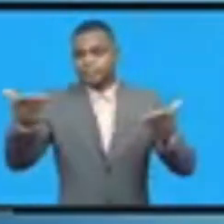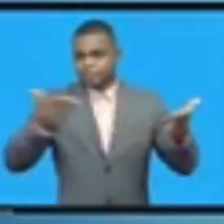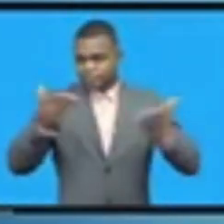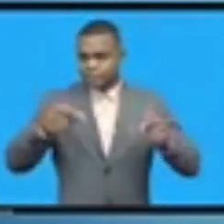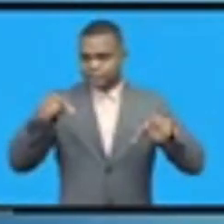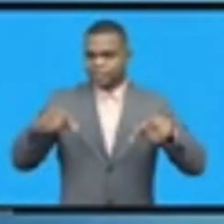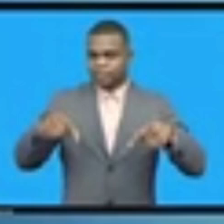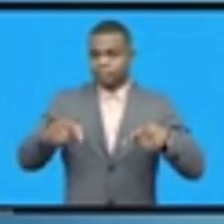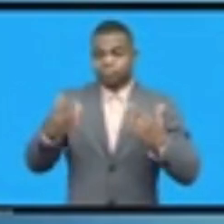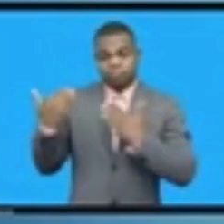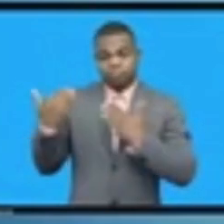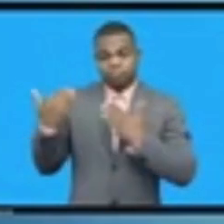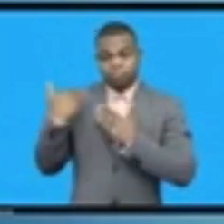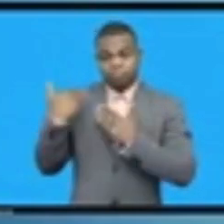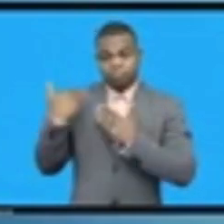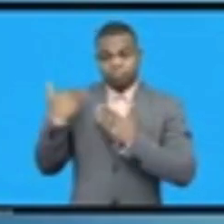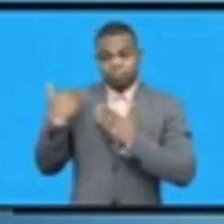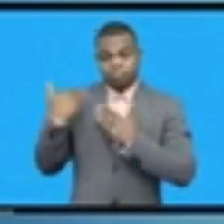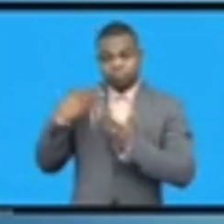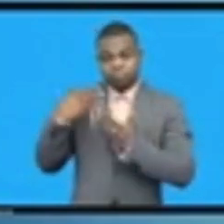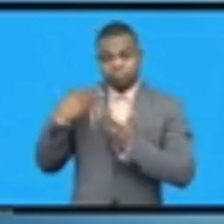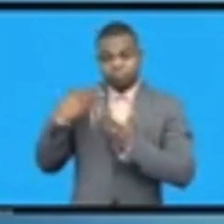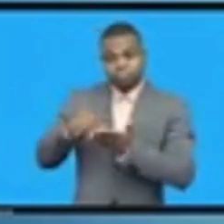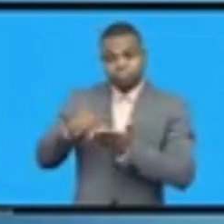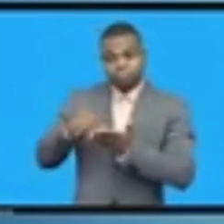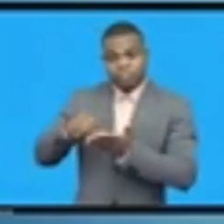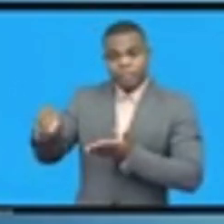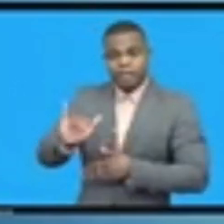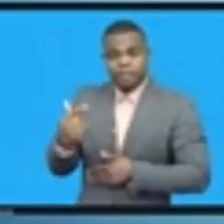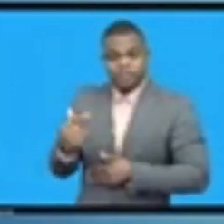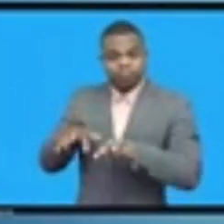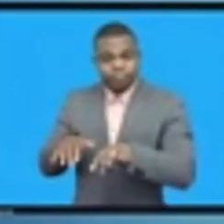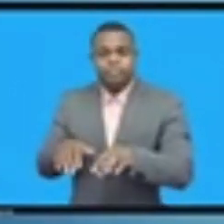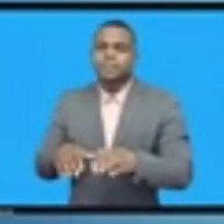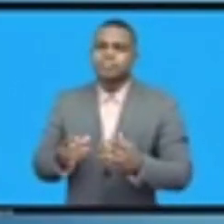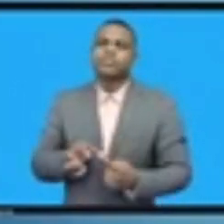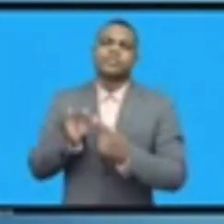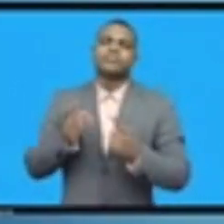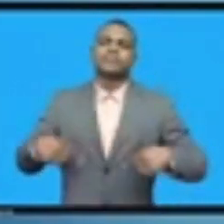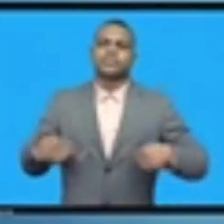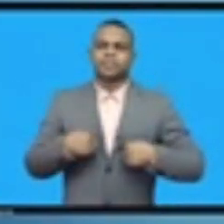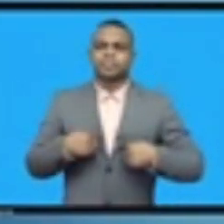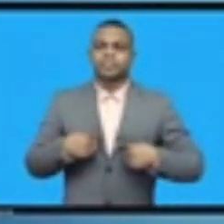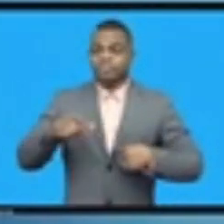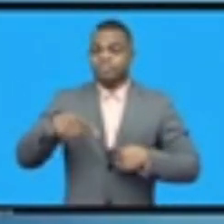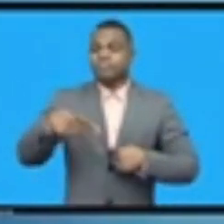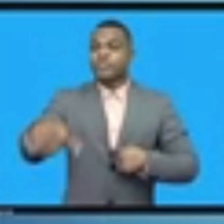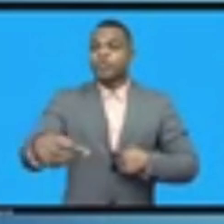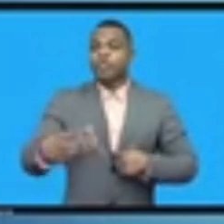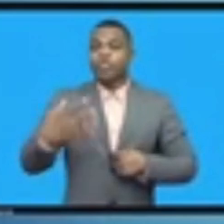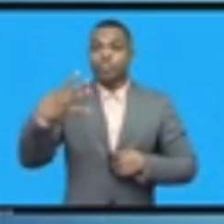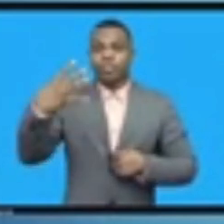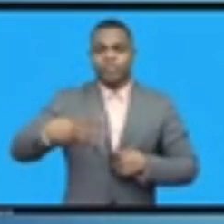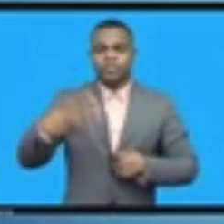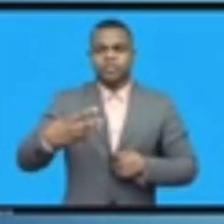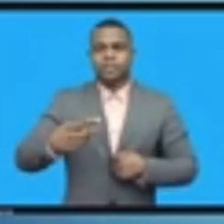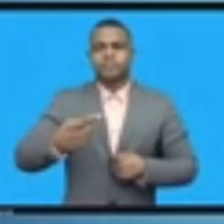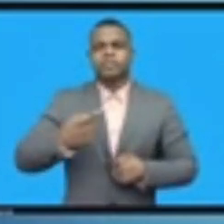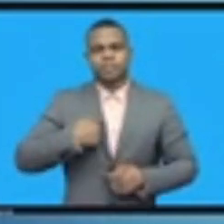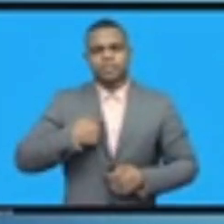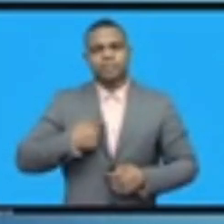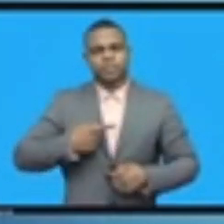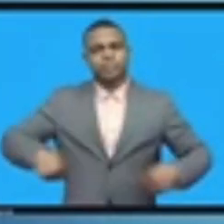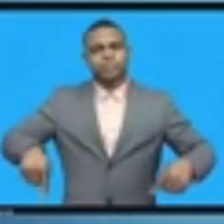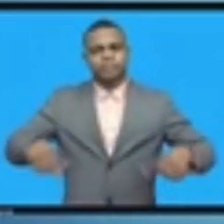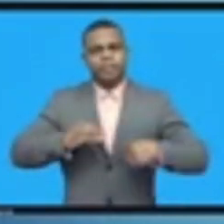与我们为启动一个数字非洲联盟，希